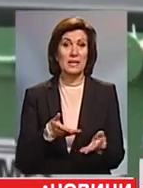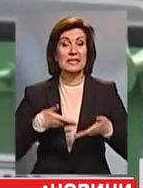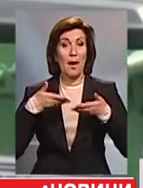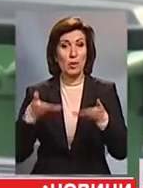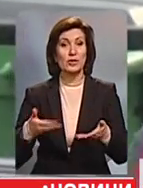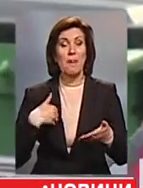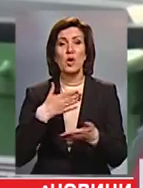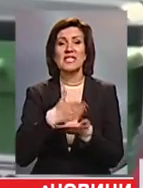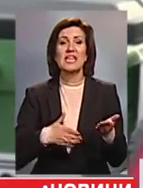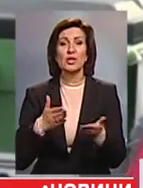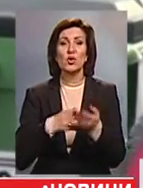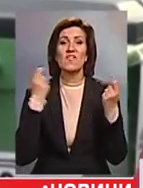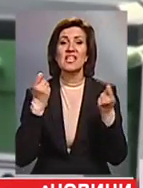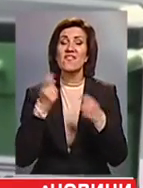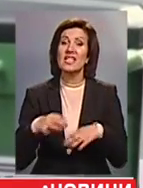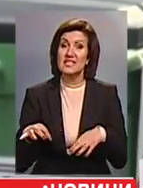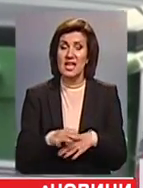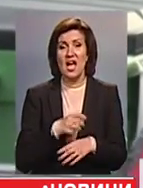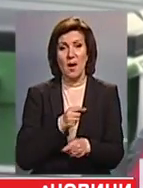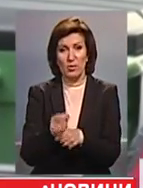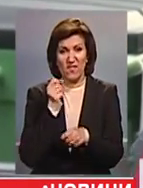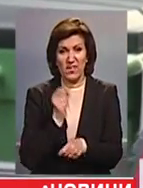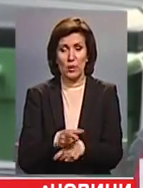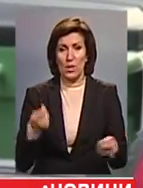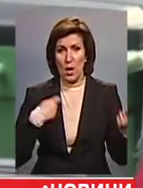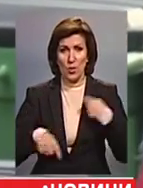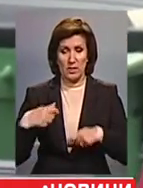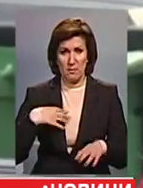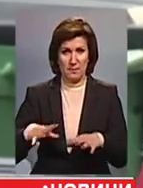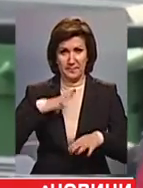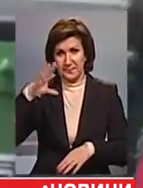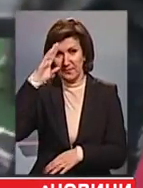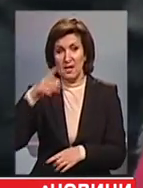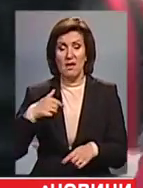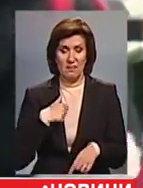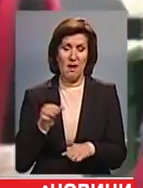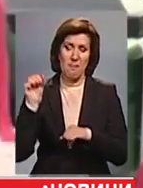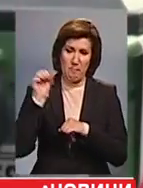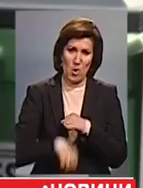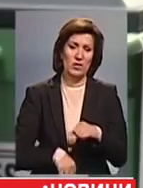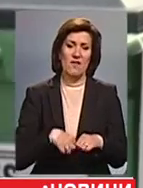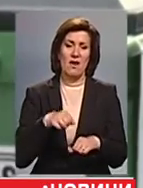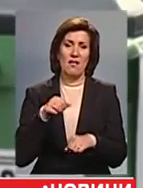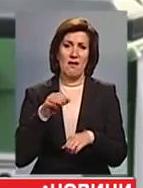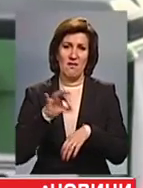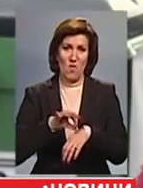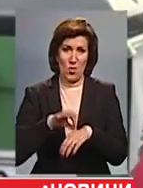запрошень на моє скасоване весілля, а ще виконала одяг мого колишнього хлопця. Я подолала хворобу в цьому році, тому розтрощила пляшечки з ліками.